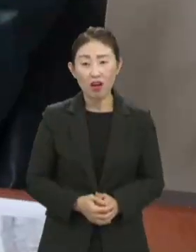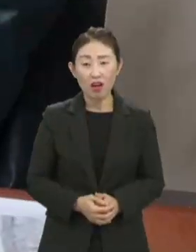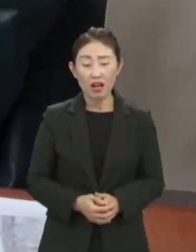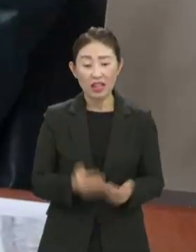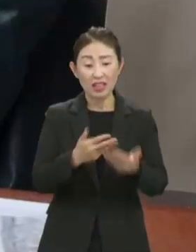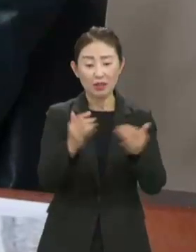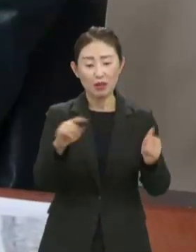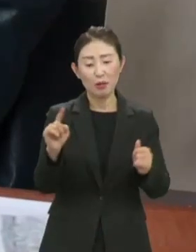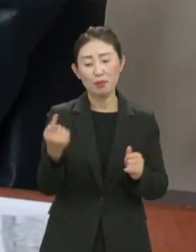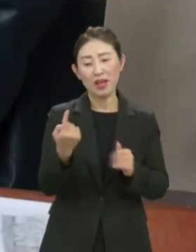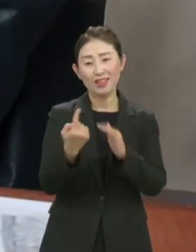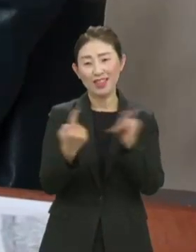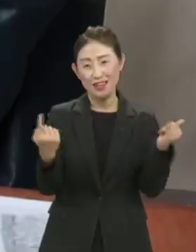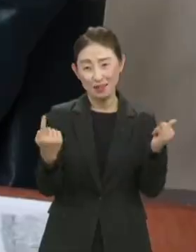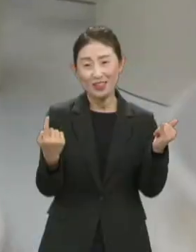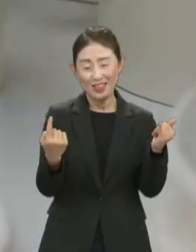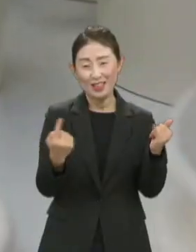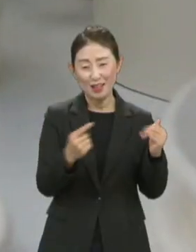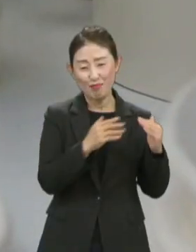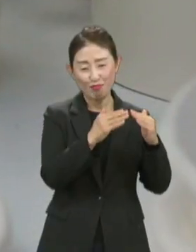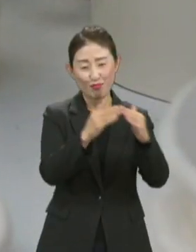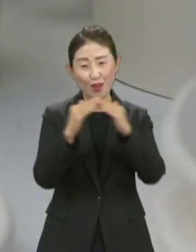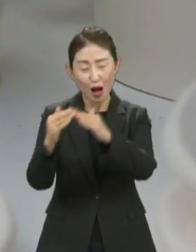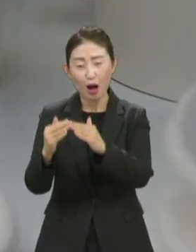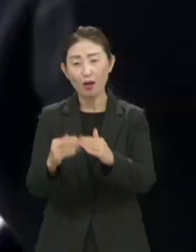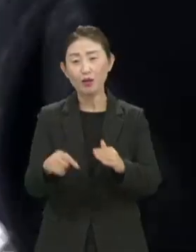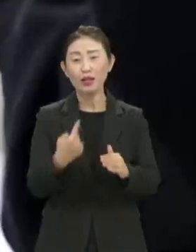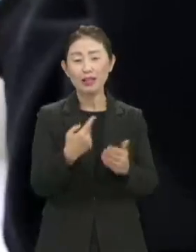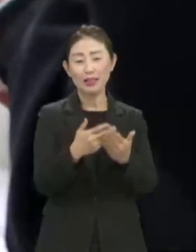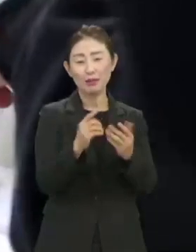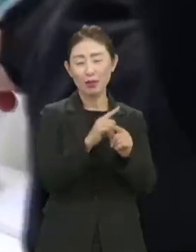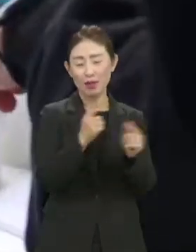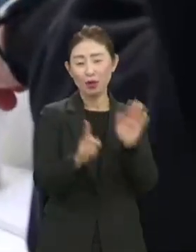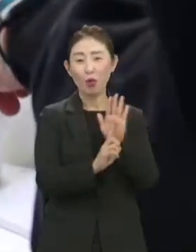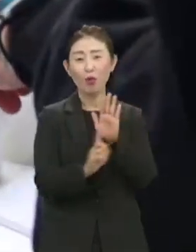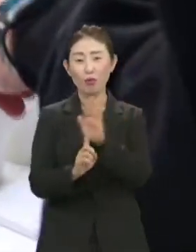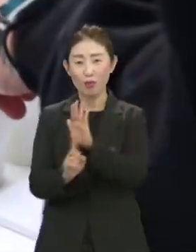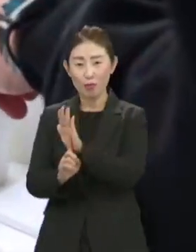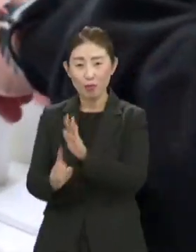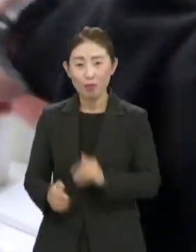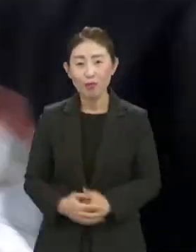명의 작가들이 화려한 예술의 향연을 선보입니다. TJB 김철진입니다.